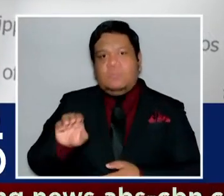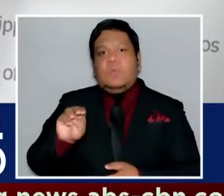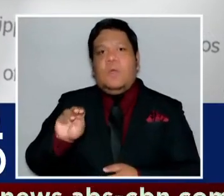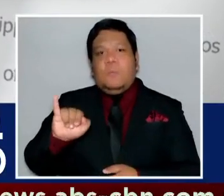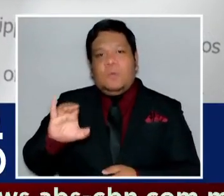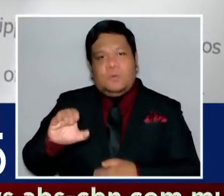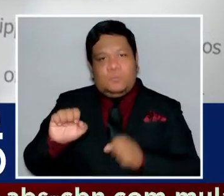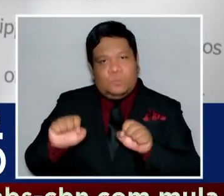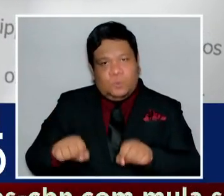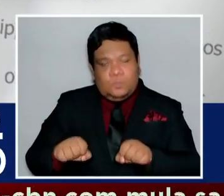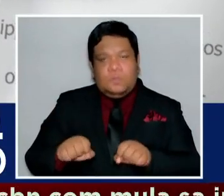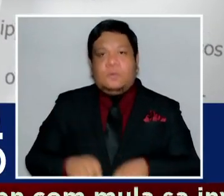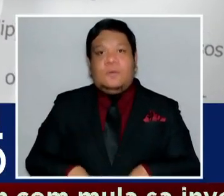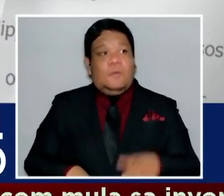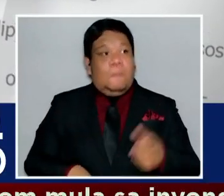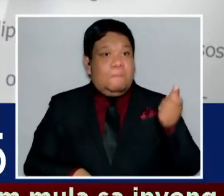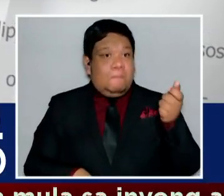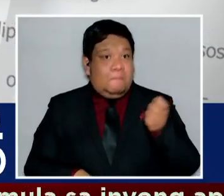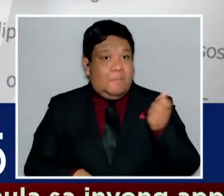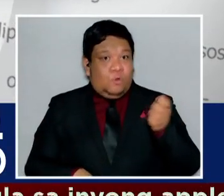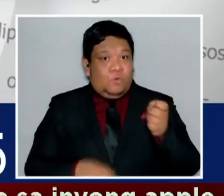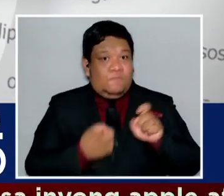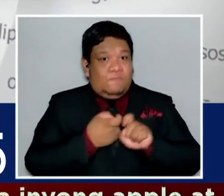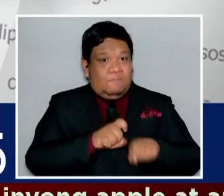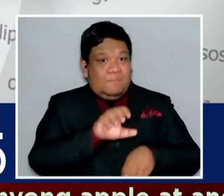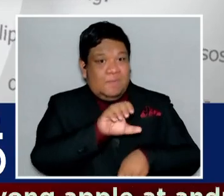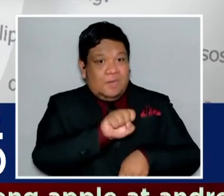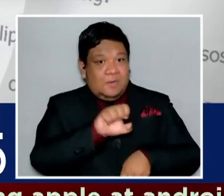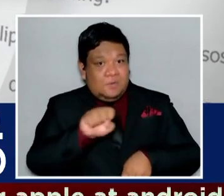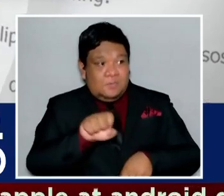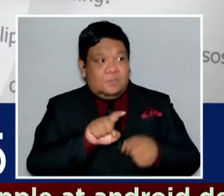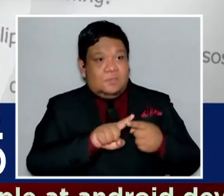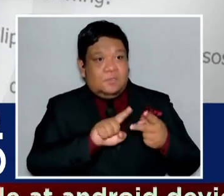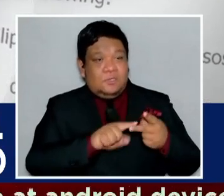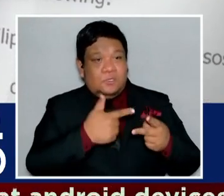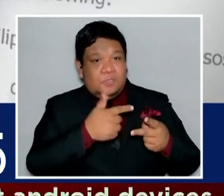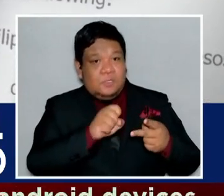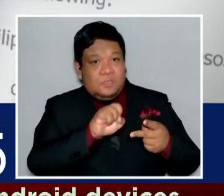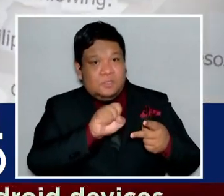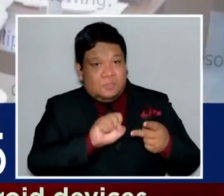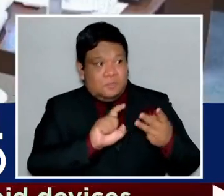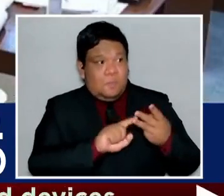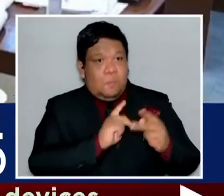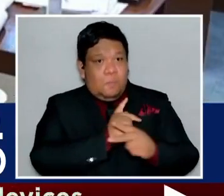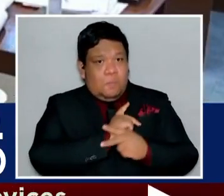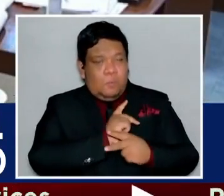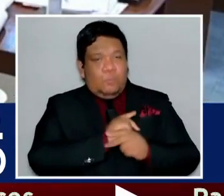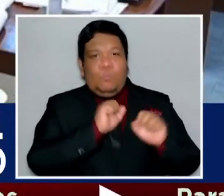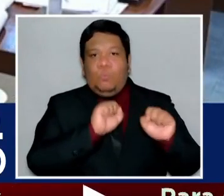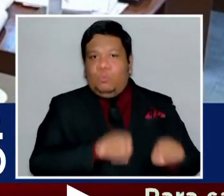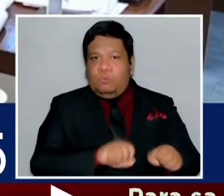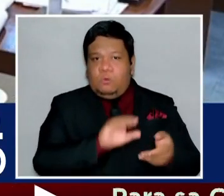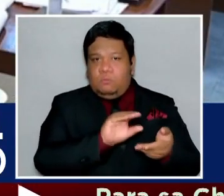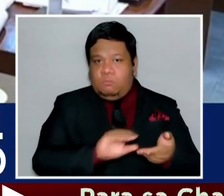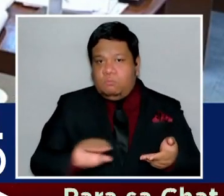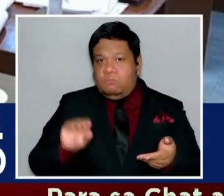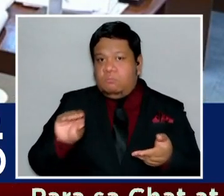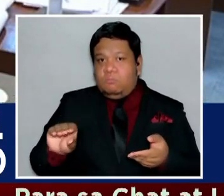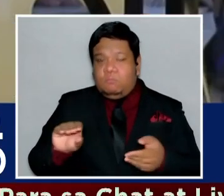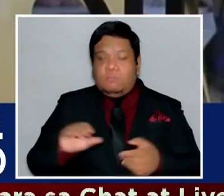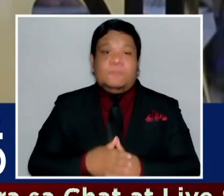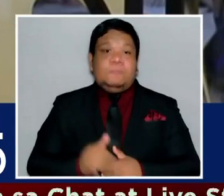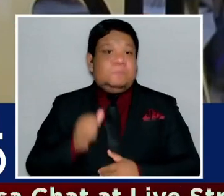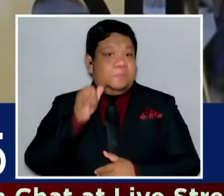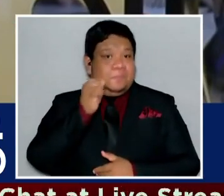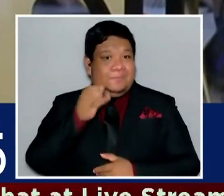at pribadong sektor mula sa SSS, GSIS at Pag-IBIG contributions. Sa sesyon kagabi, iginiit ni Villar